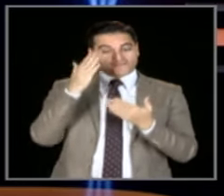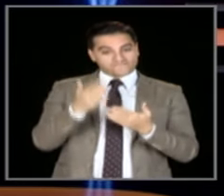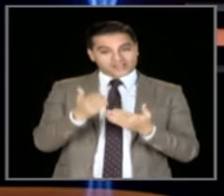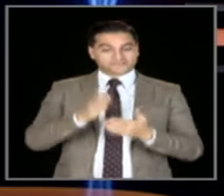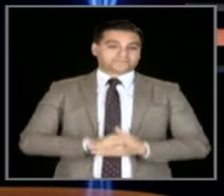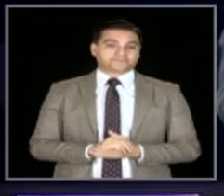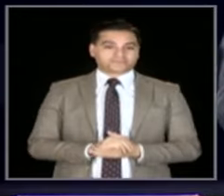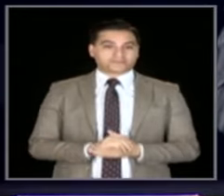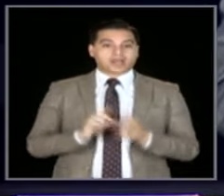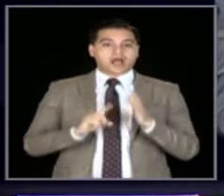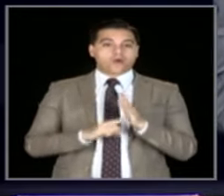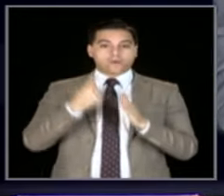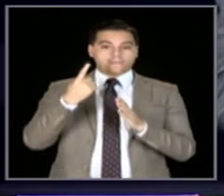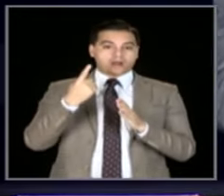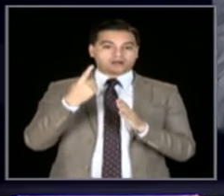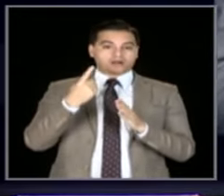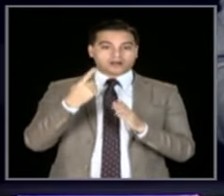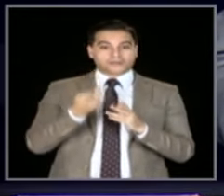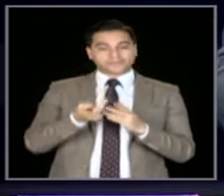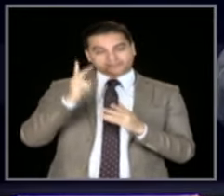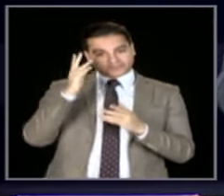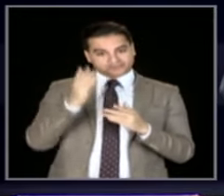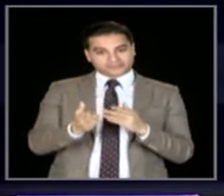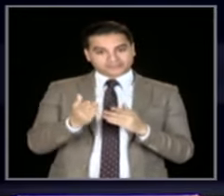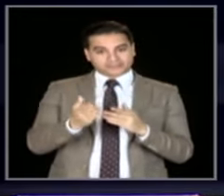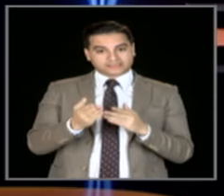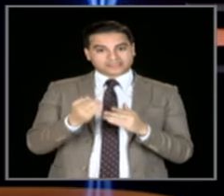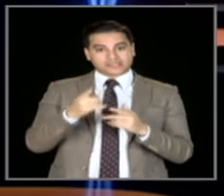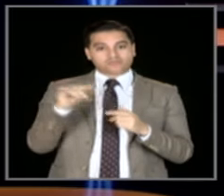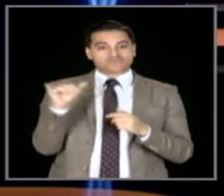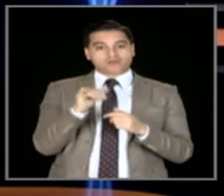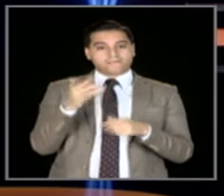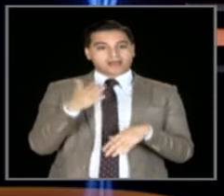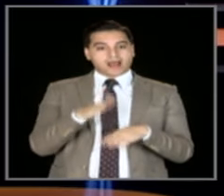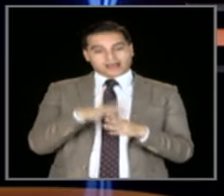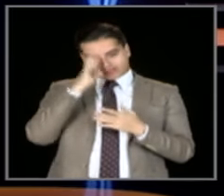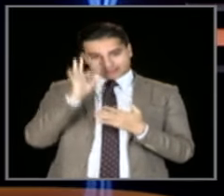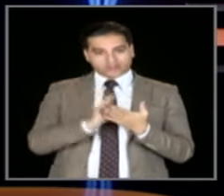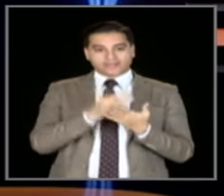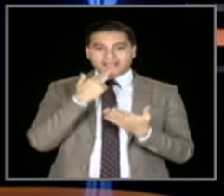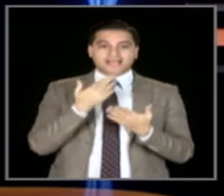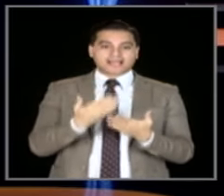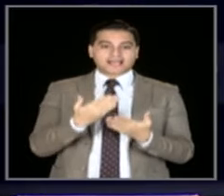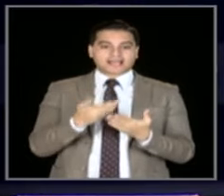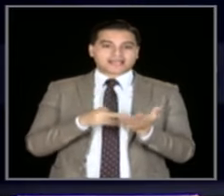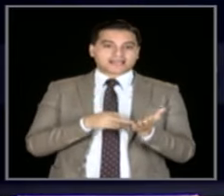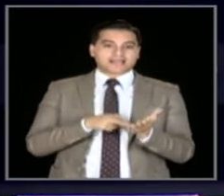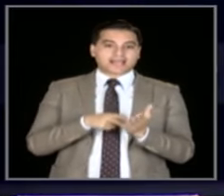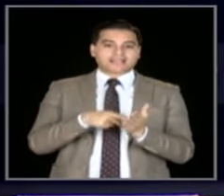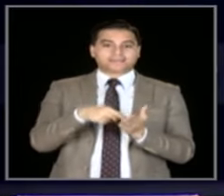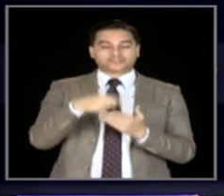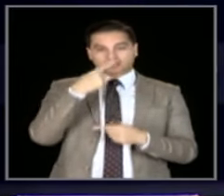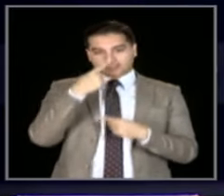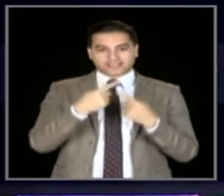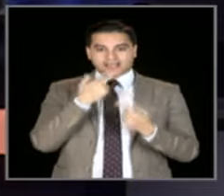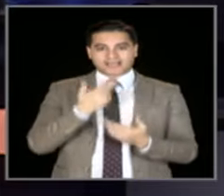ده اول مره الحظ كان حالفكم. اهم حاجه ان يعني التوفيق يبقى معاك، فهتمشي على الميه.